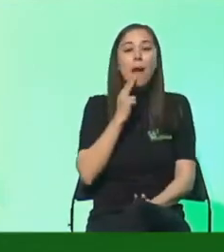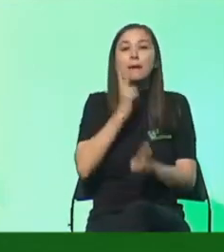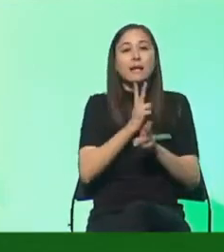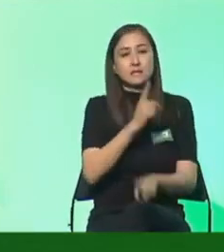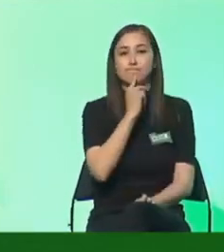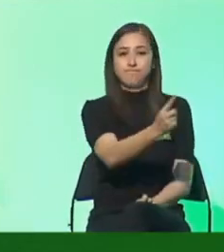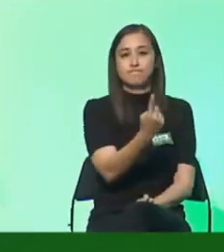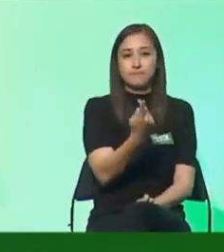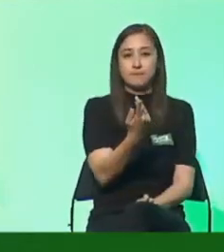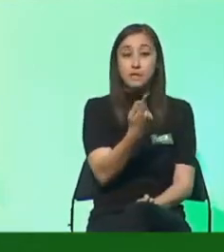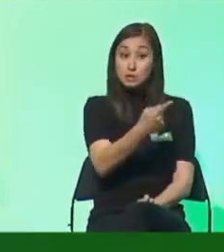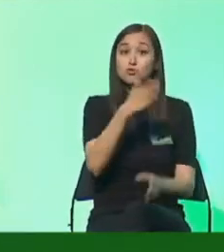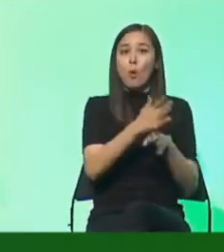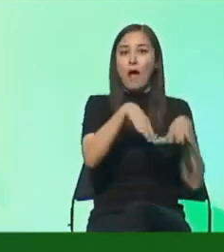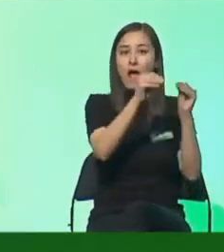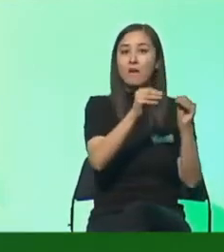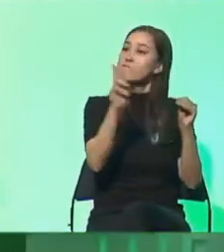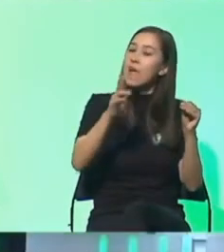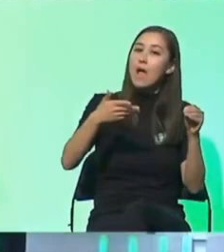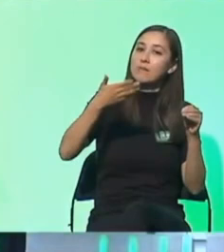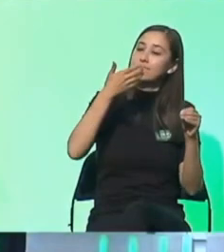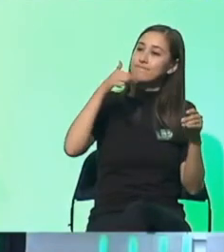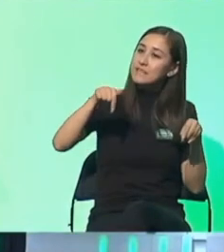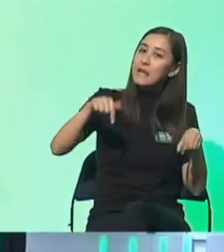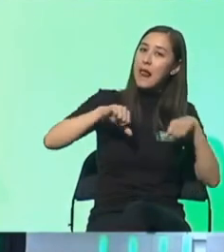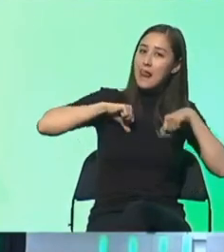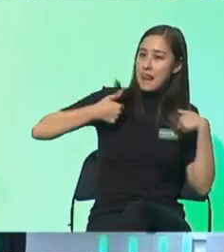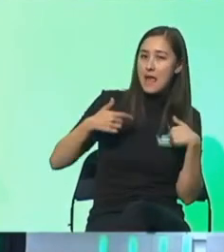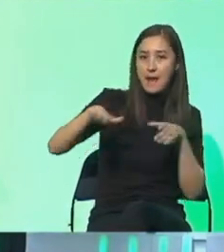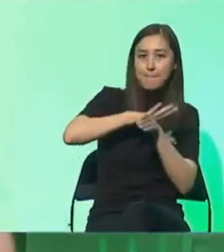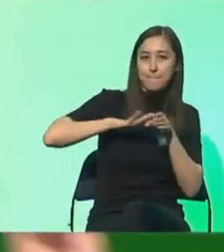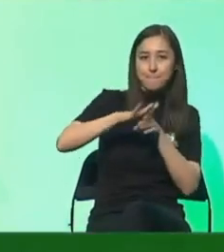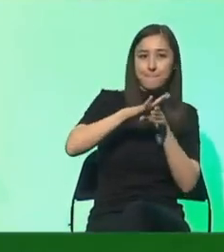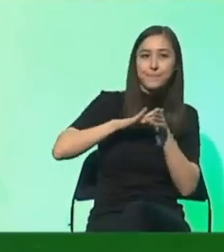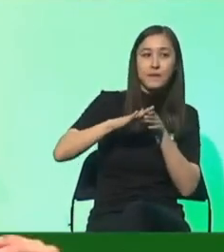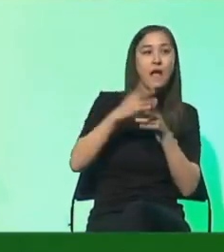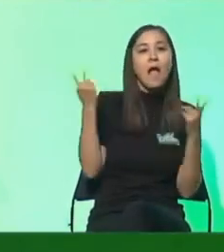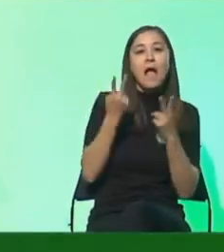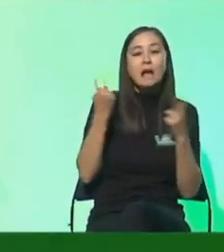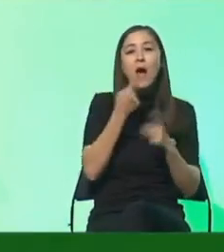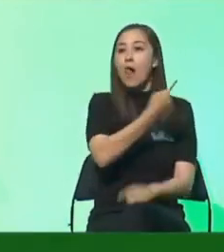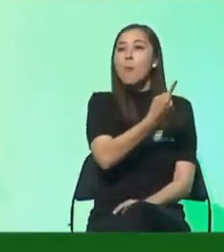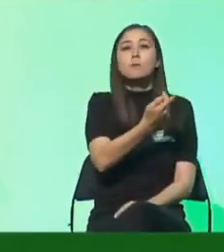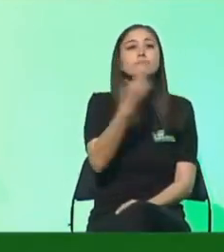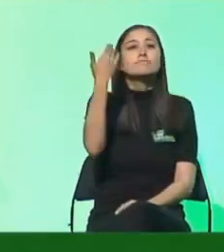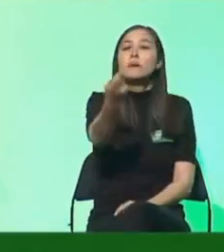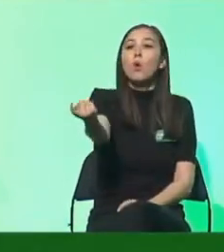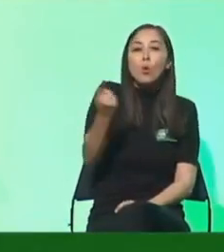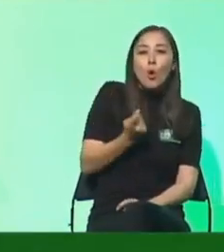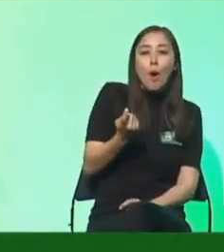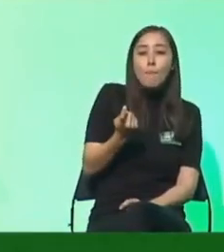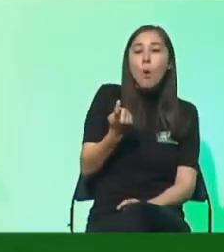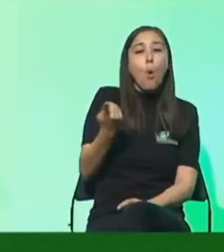Damit fängt es an. Und wer hier lebt, egal ob er selbst mal hier zugekommen ist, seine Eltern